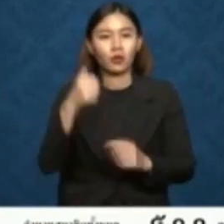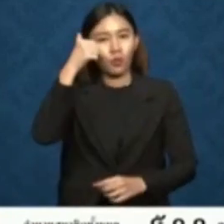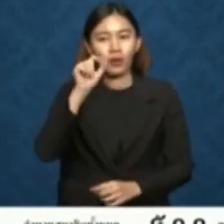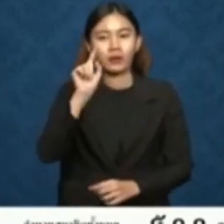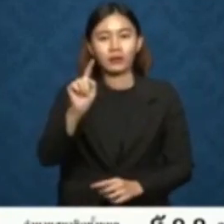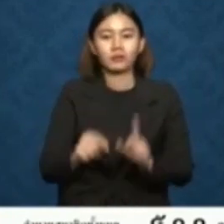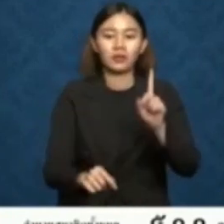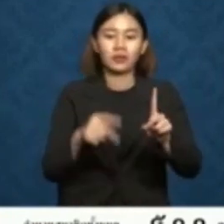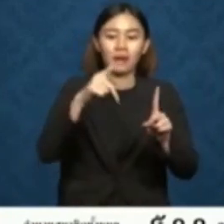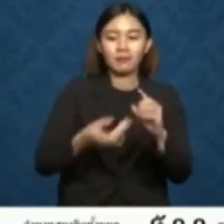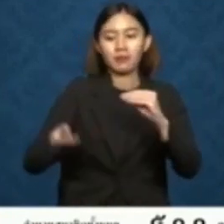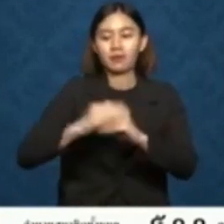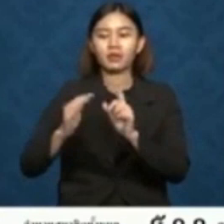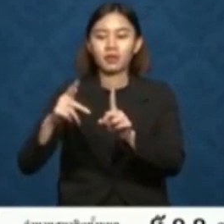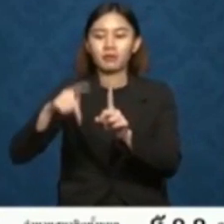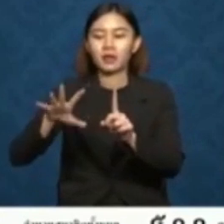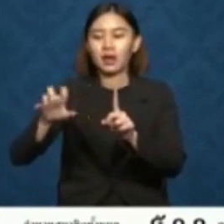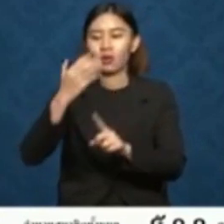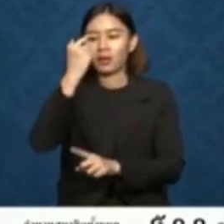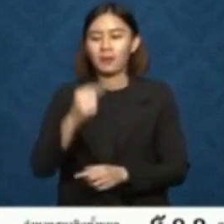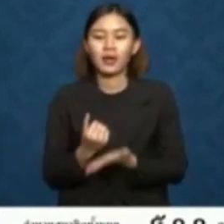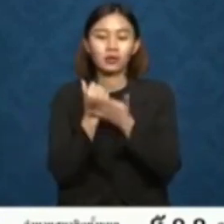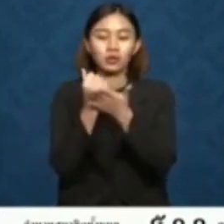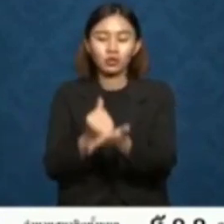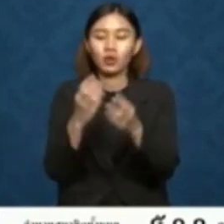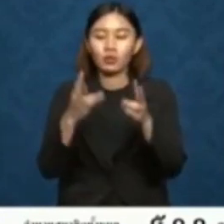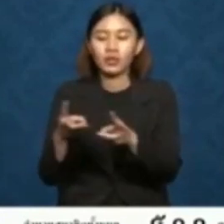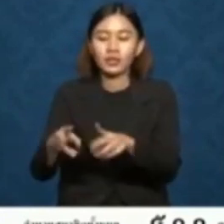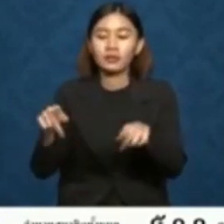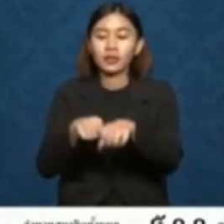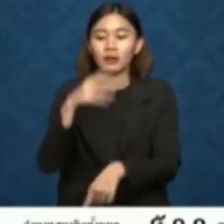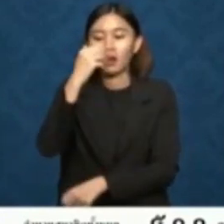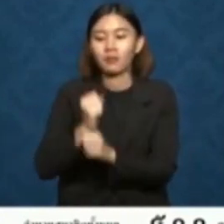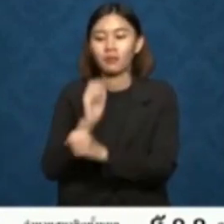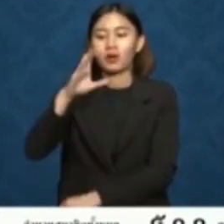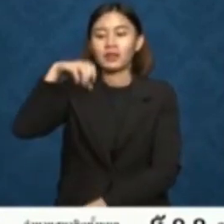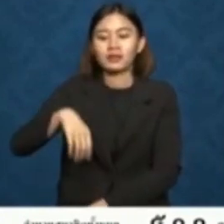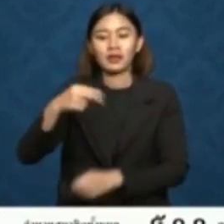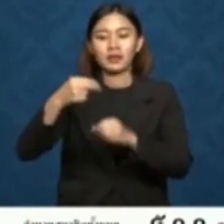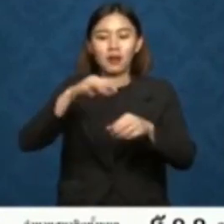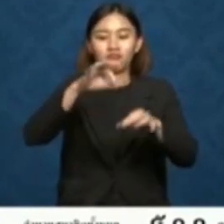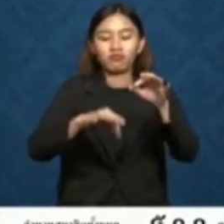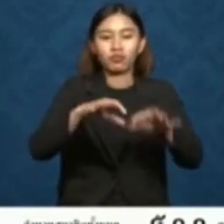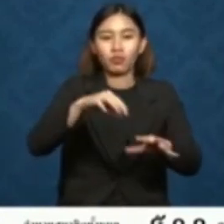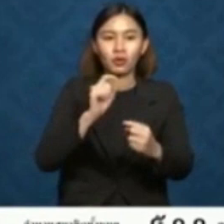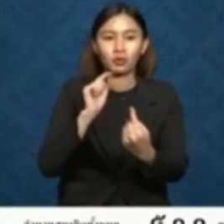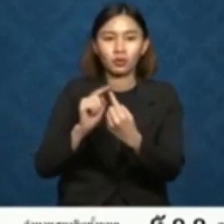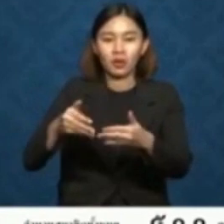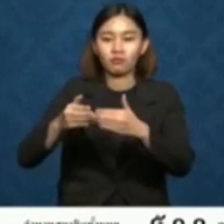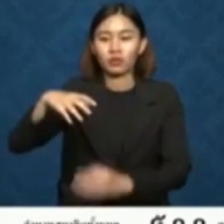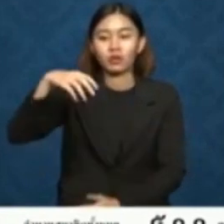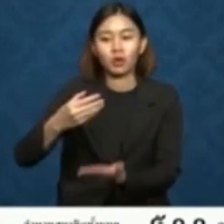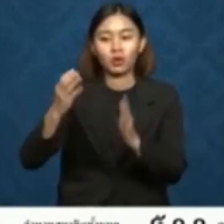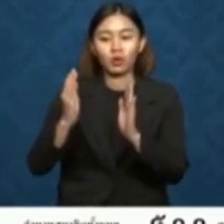อมเพิ่มจากวันละพันเป็นวันละ 1,500 ครับถามว่าทำไมถึงเยียวยาเหมือนกันแบบเดียวกันก็บริษัทที่ทำน้ำมันรั่วปี65ไป